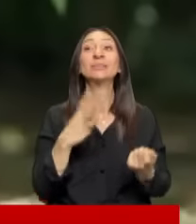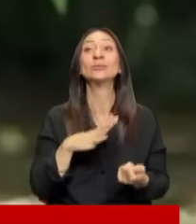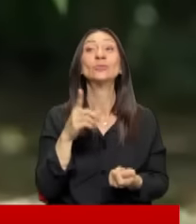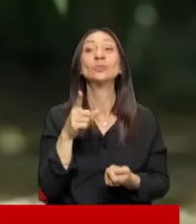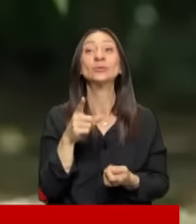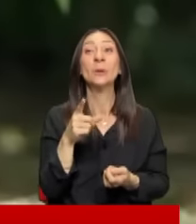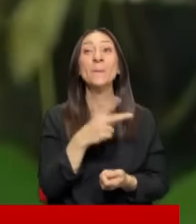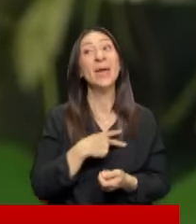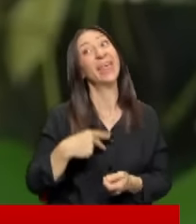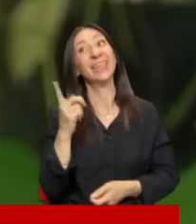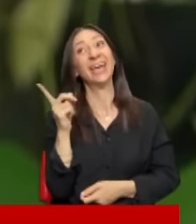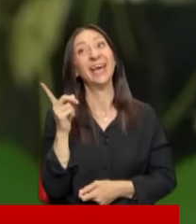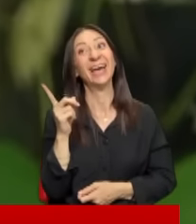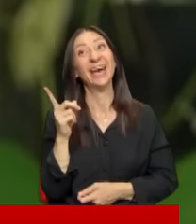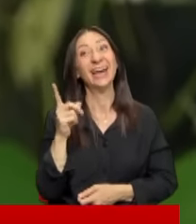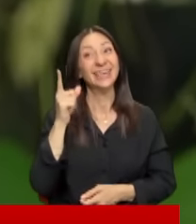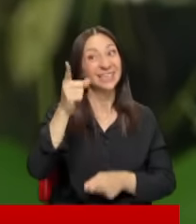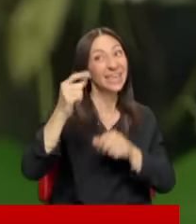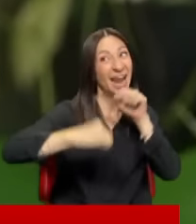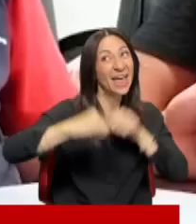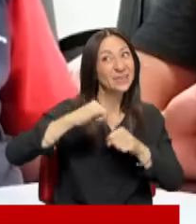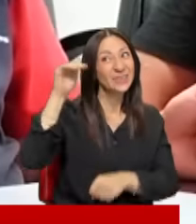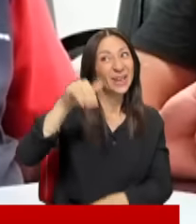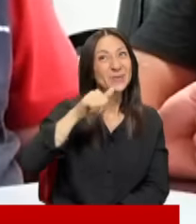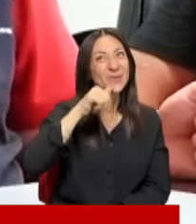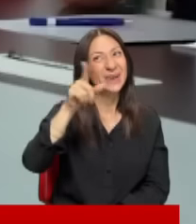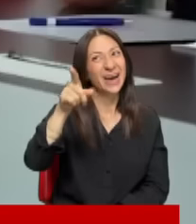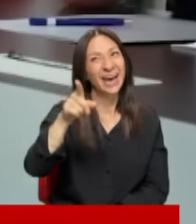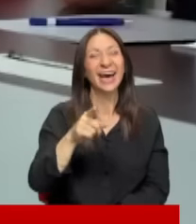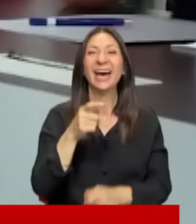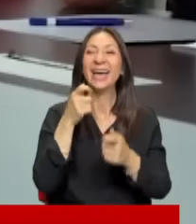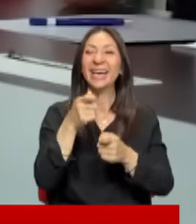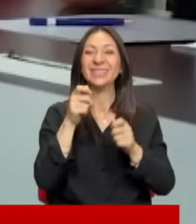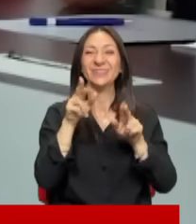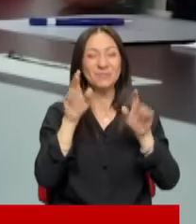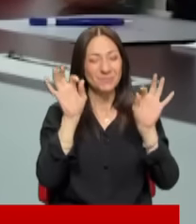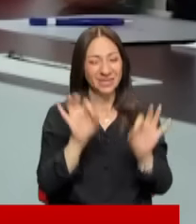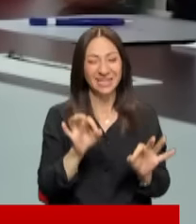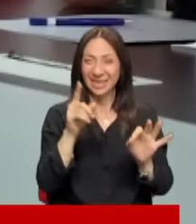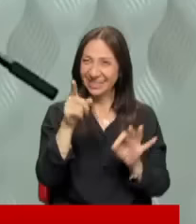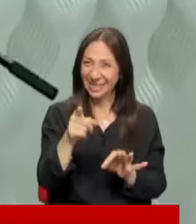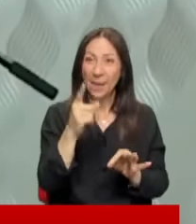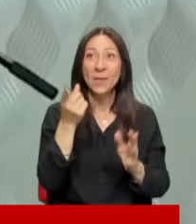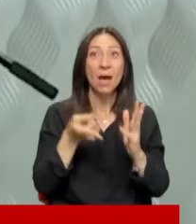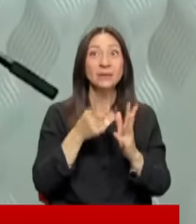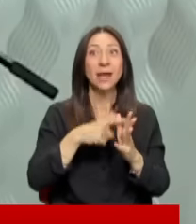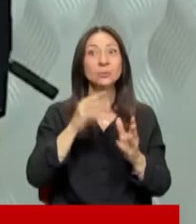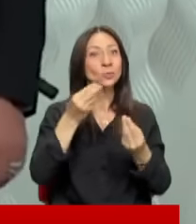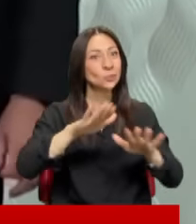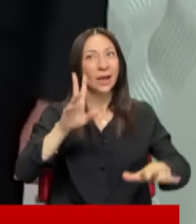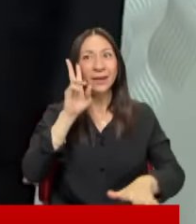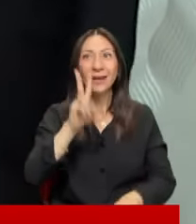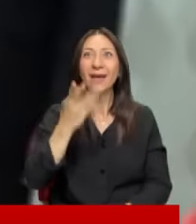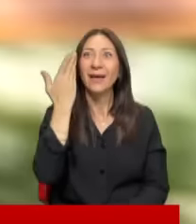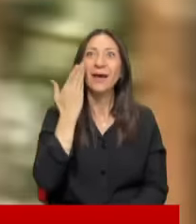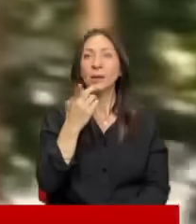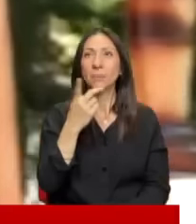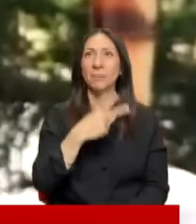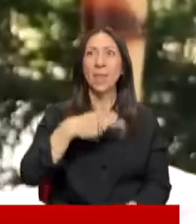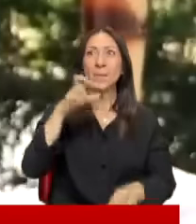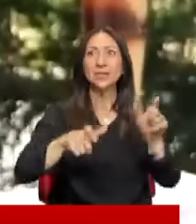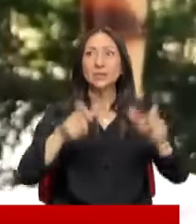istiyorsun? Belediye. Sana rakip geliyor baba. Eğitim gibi başlayan programda bir anda ekranda çocuklar belirdi.